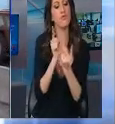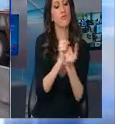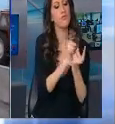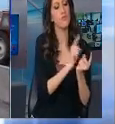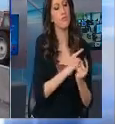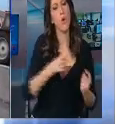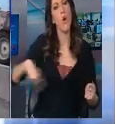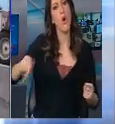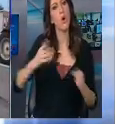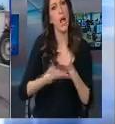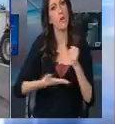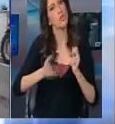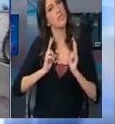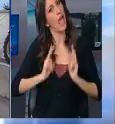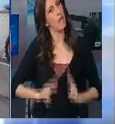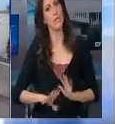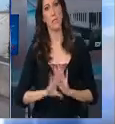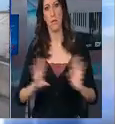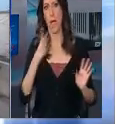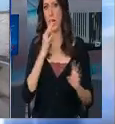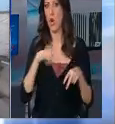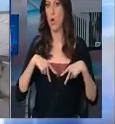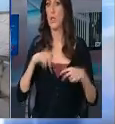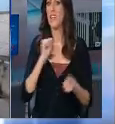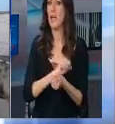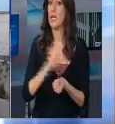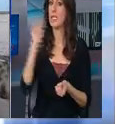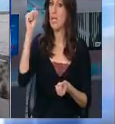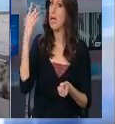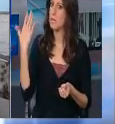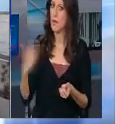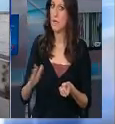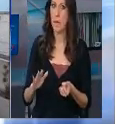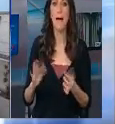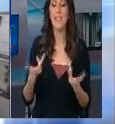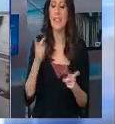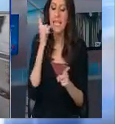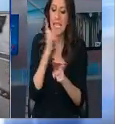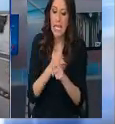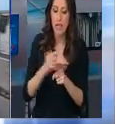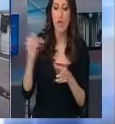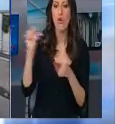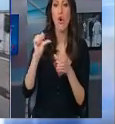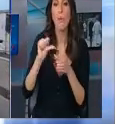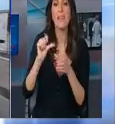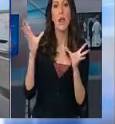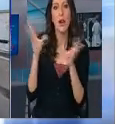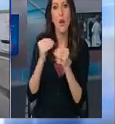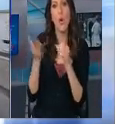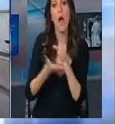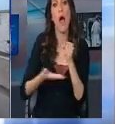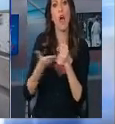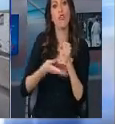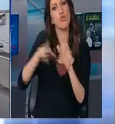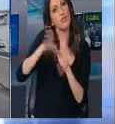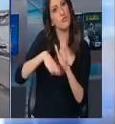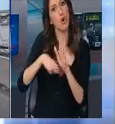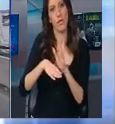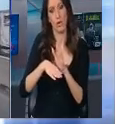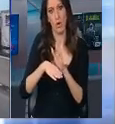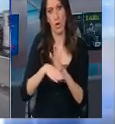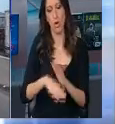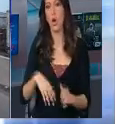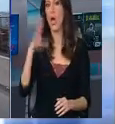αιτήματά τους με κυρίαρχο αυτό για την θέσπιση αγροτικού πετρελαίου που εξετάζεται από την κυβέρνηση. Στην Οίκαια, το Λευκόνα Σερών και σε